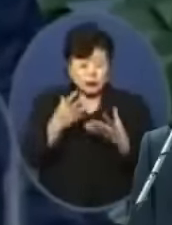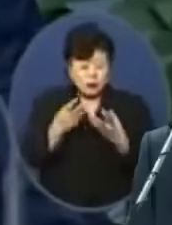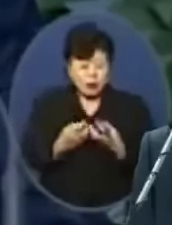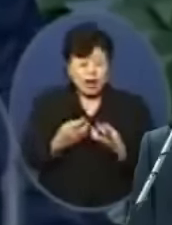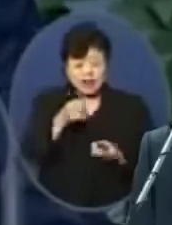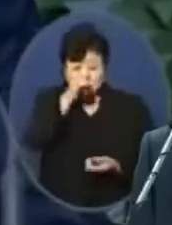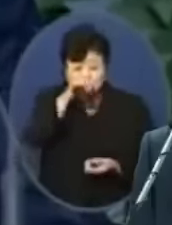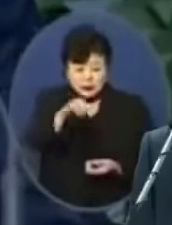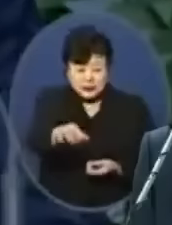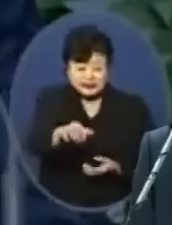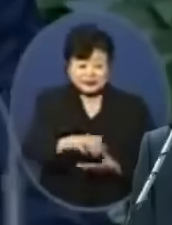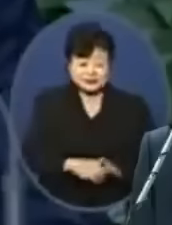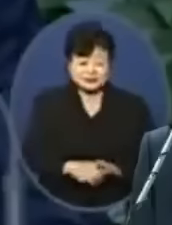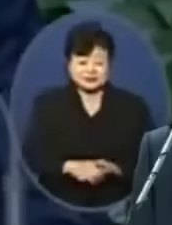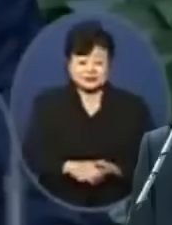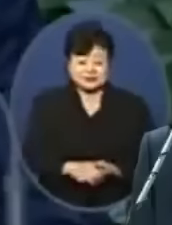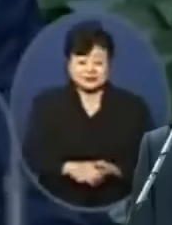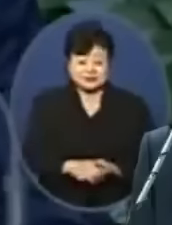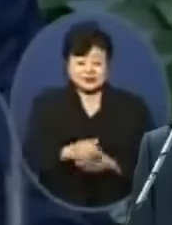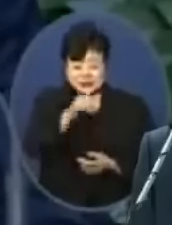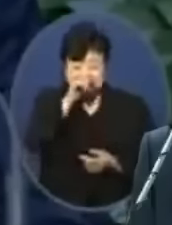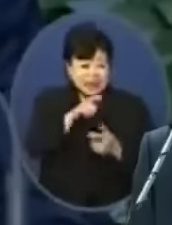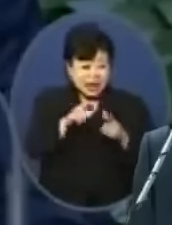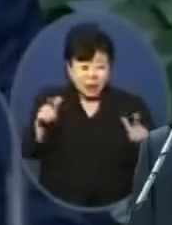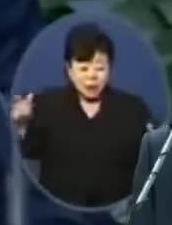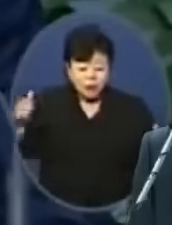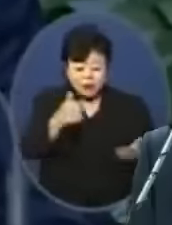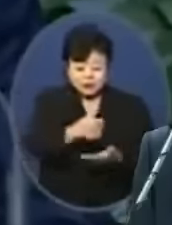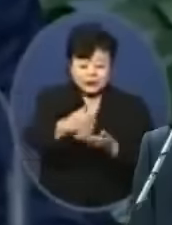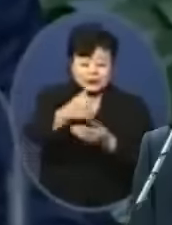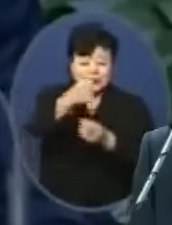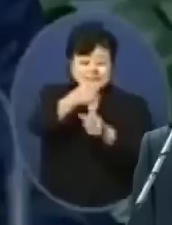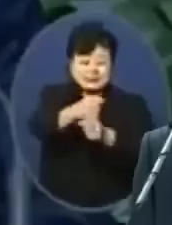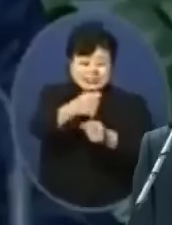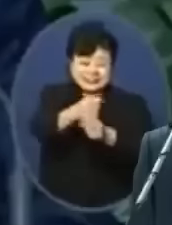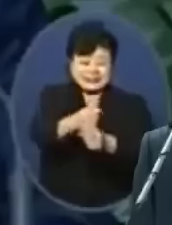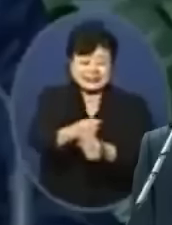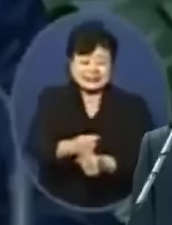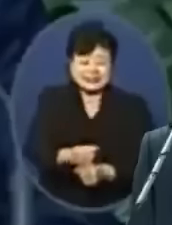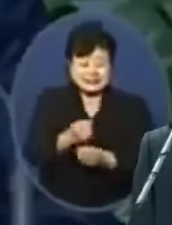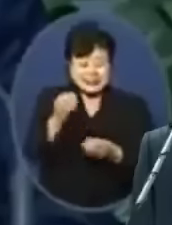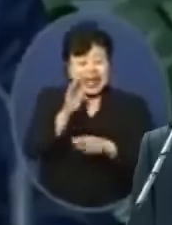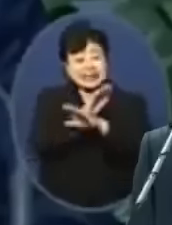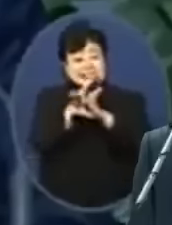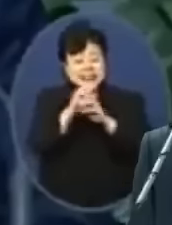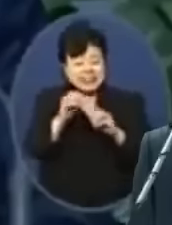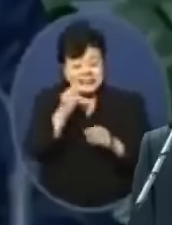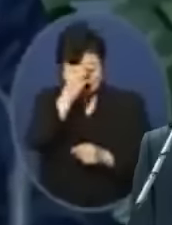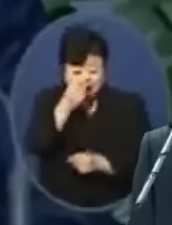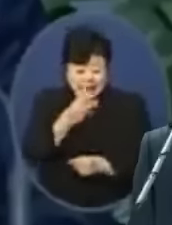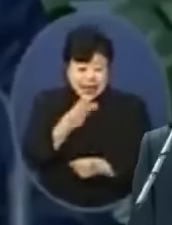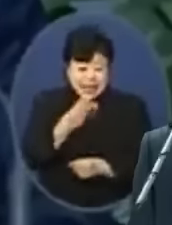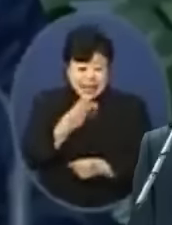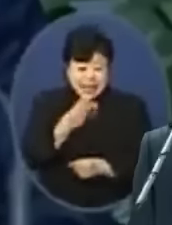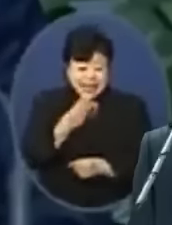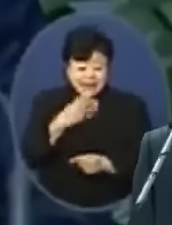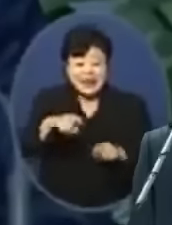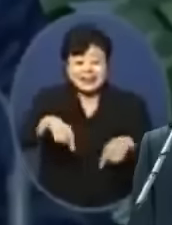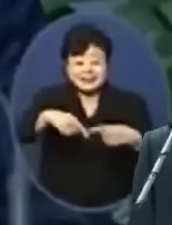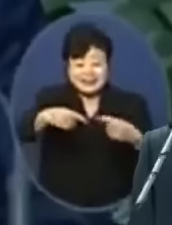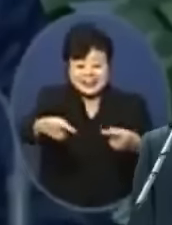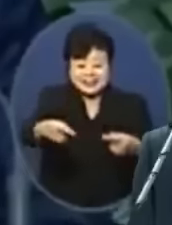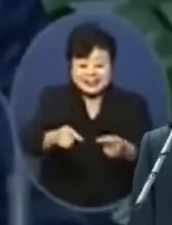곳에 우리 있지 아니하고 주님이 지은 새하늘과 새 땅과 새 예루살렘에